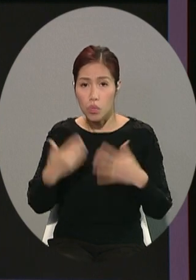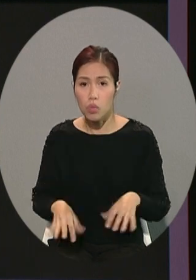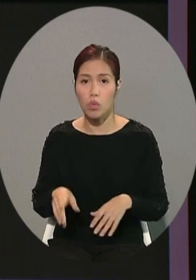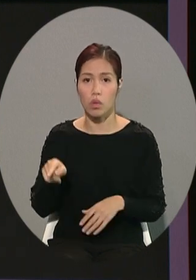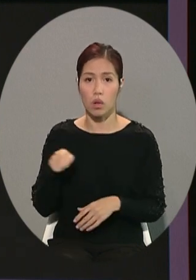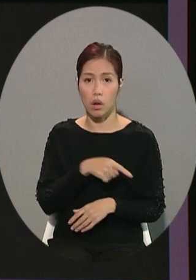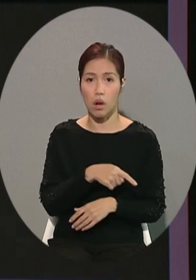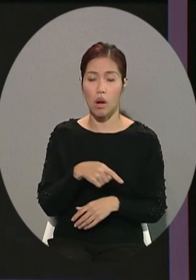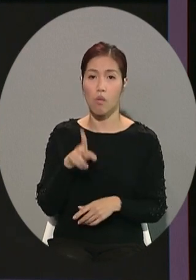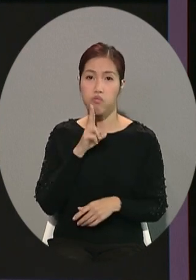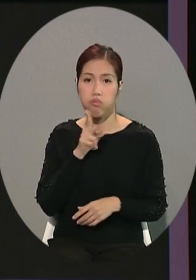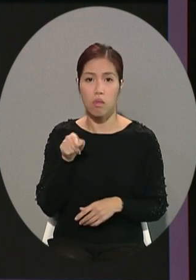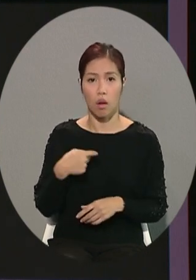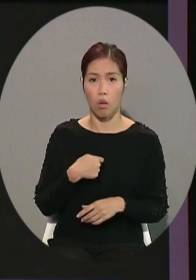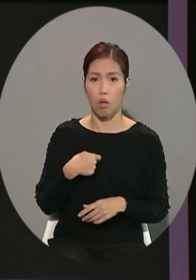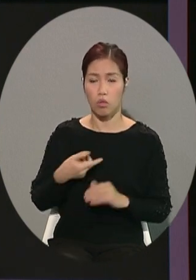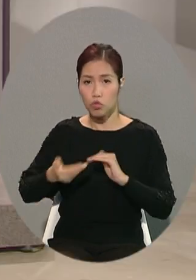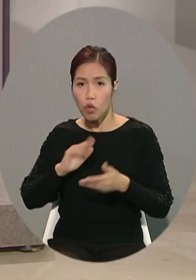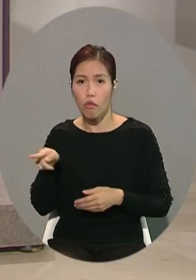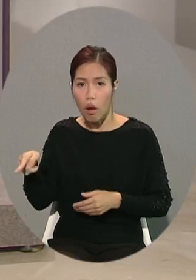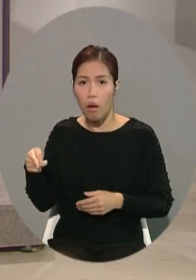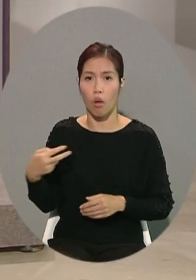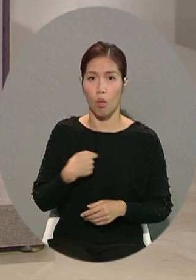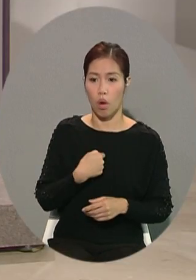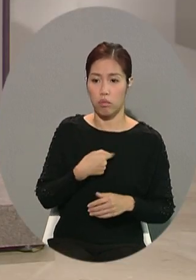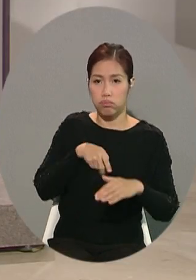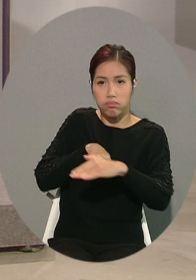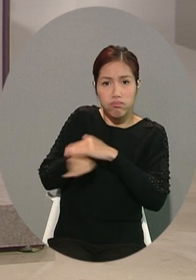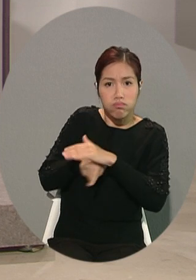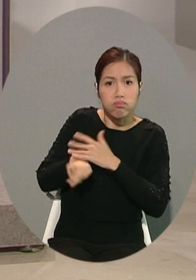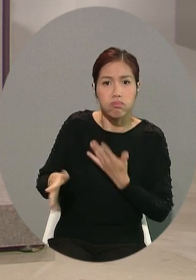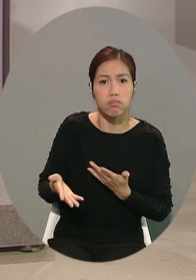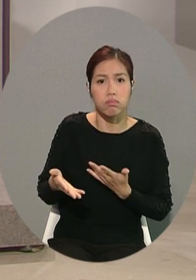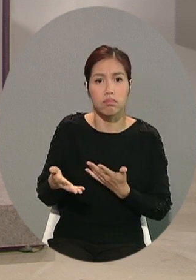即係我係俾人抹黑嗰個，佢反而話我攻擊佢，就咁簡單。